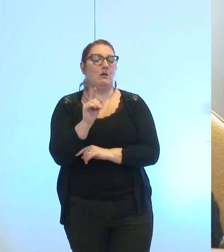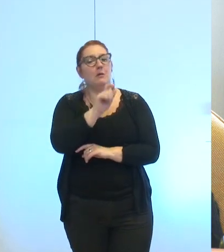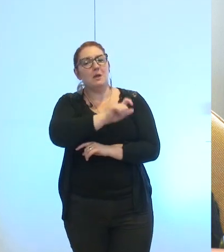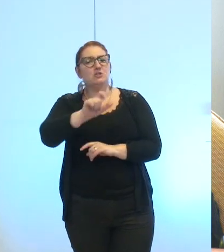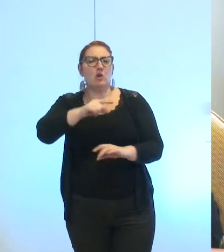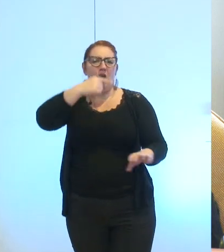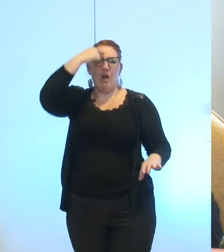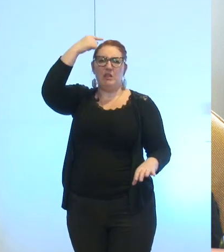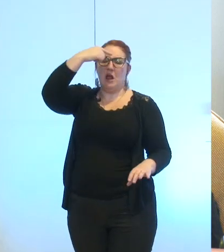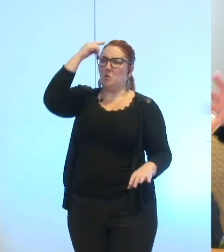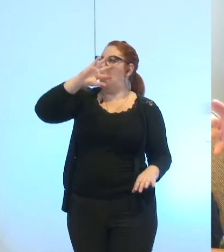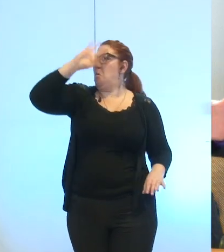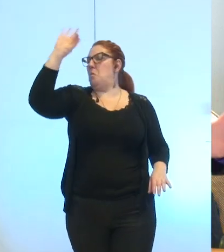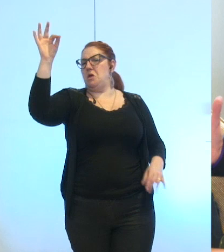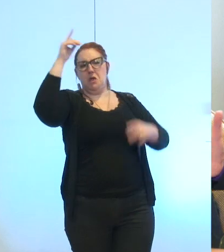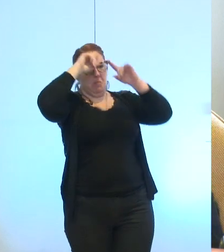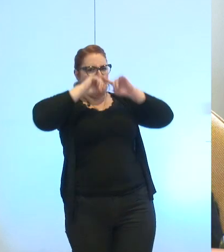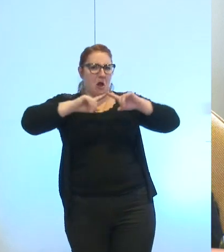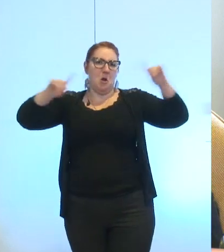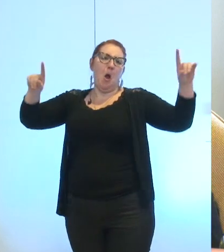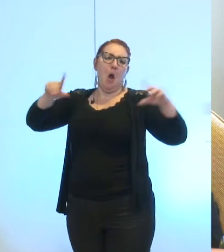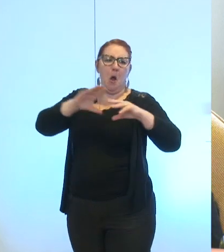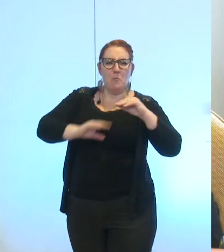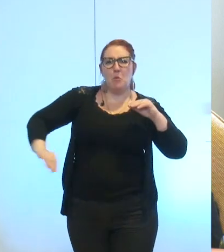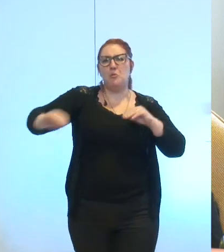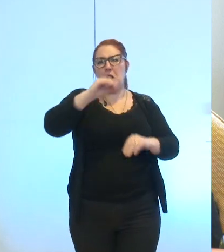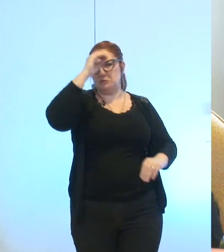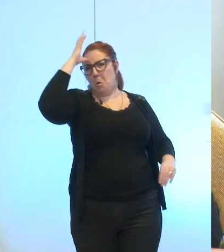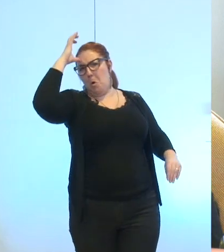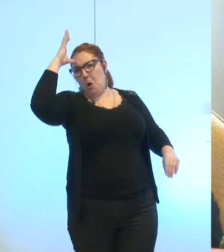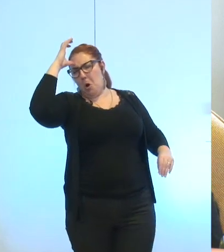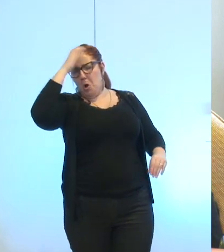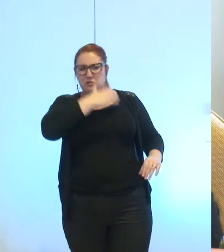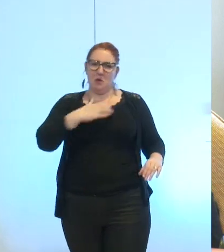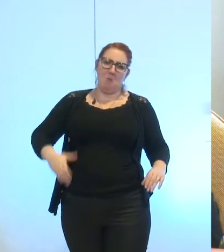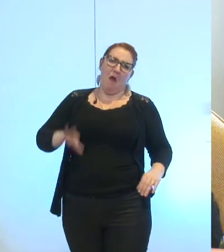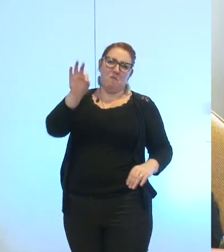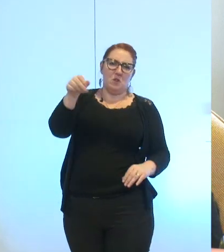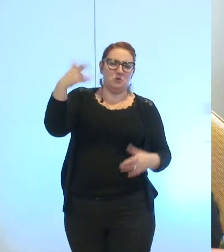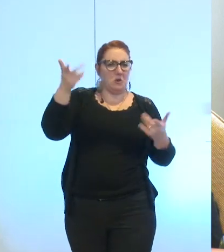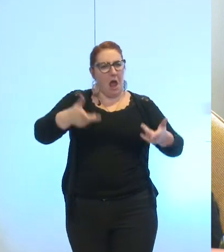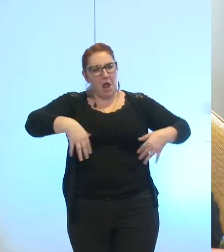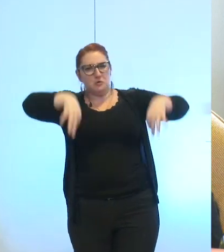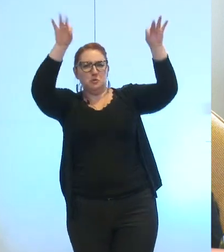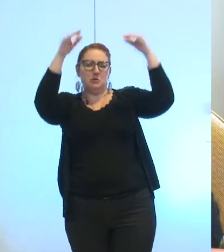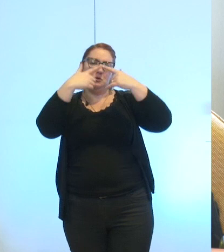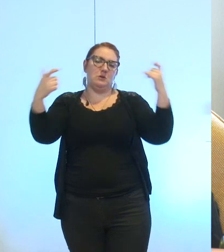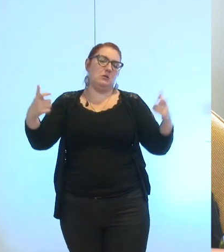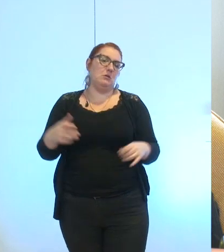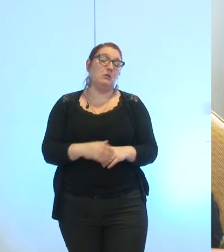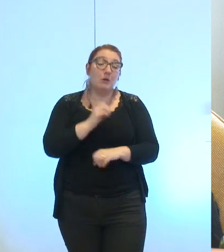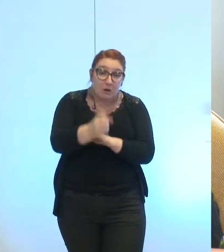c'était out tré c'était out trit que le peuple d'Orange a mis un maire Front national à la tête de la commune je vous rappelle que c'était quand même